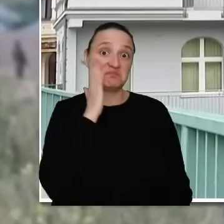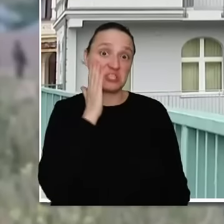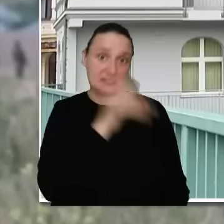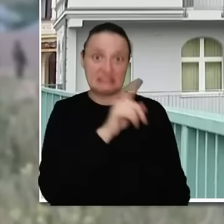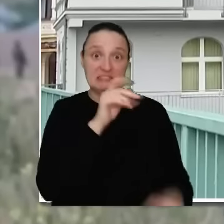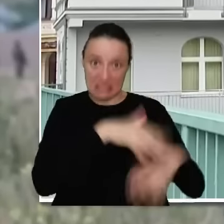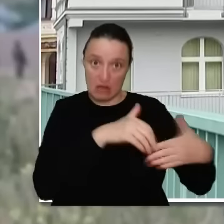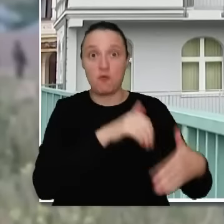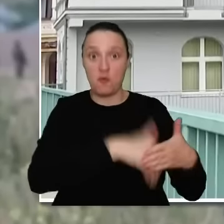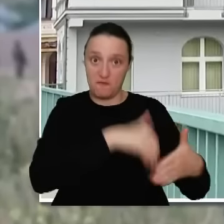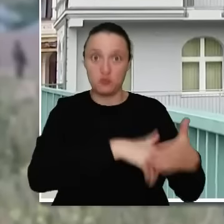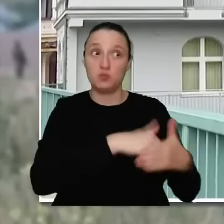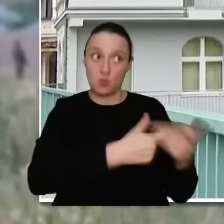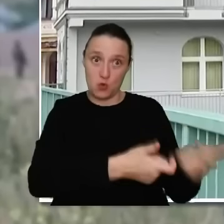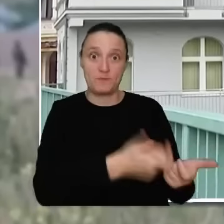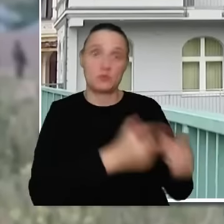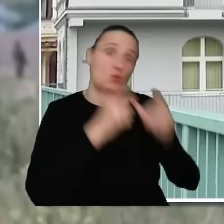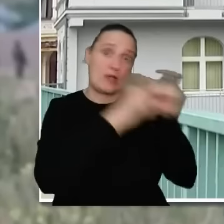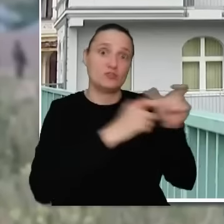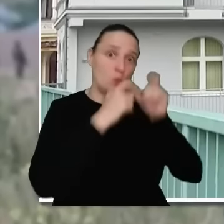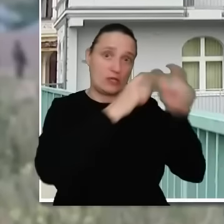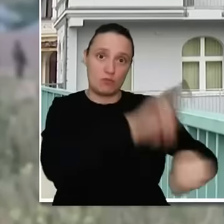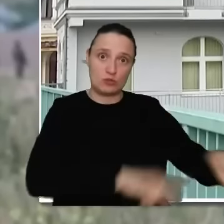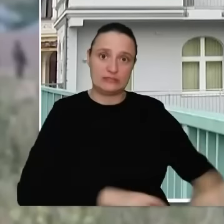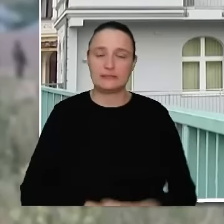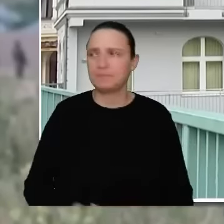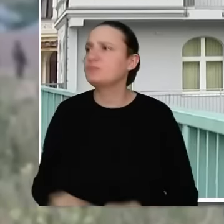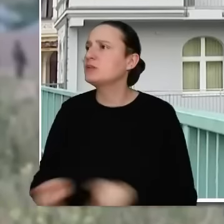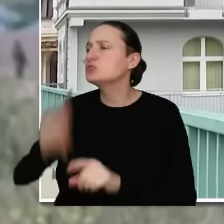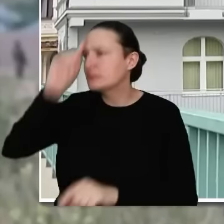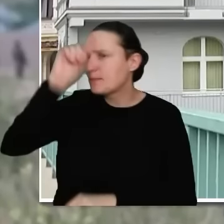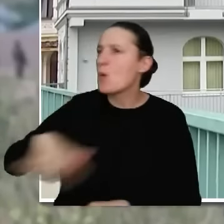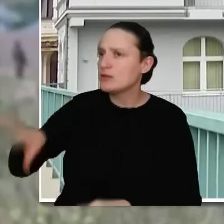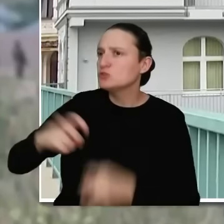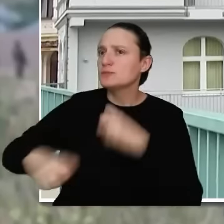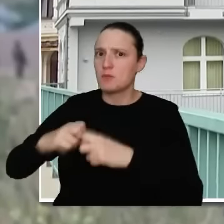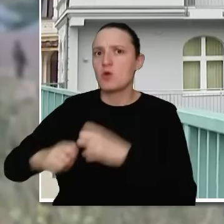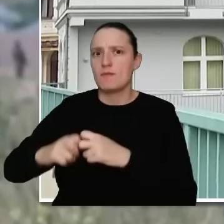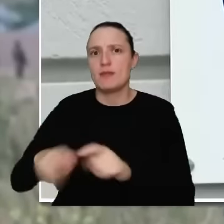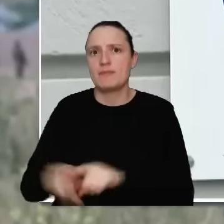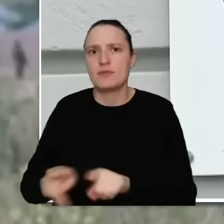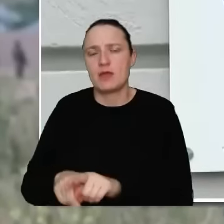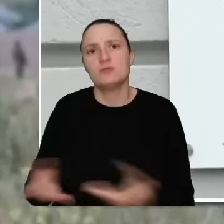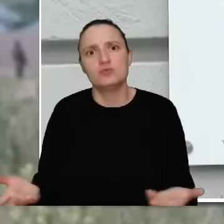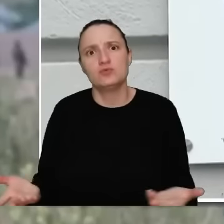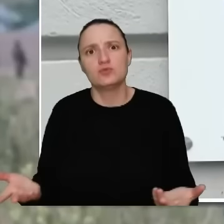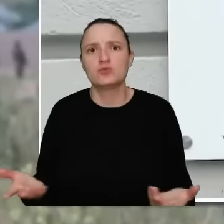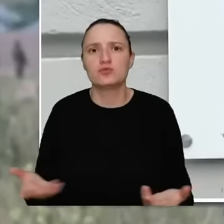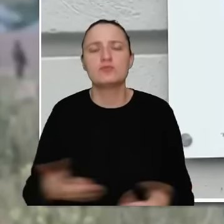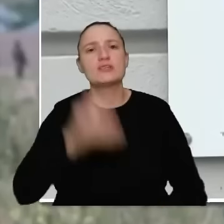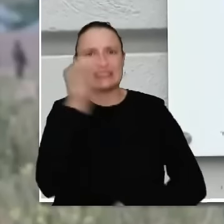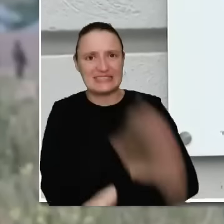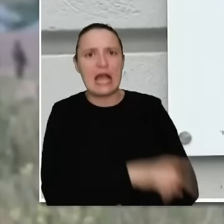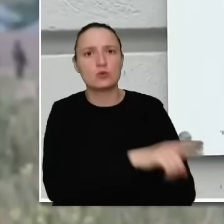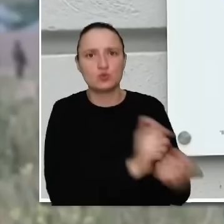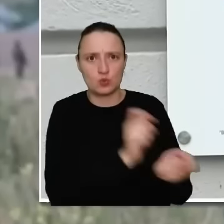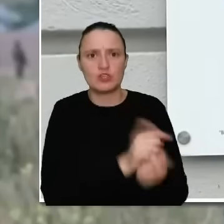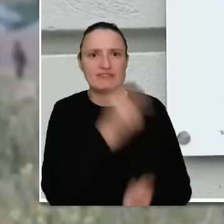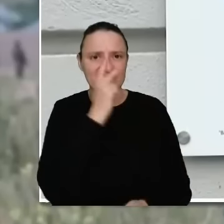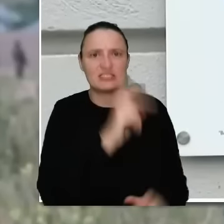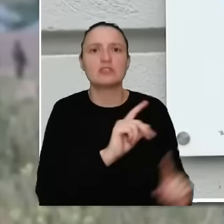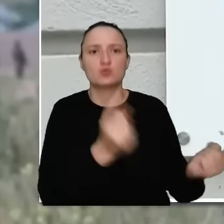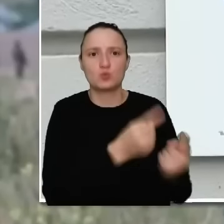problem, także społeczny, o którym możemy mówić, także o tym, jak i co dzieje się u naszych zachodnich sąsiadów.